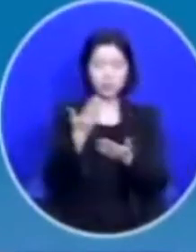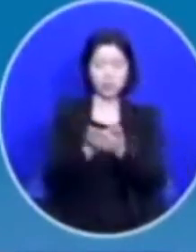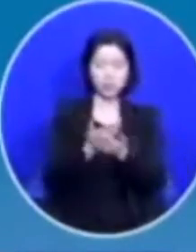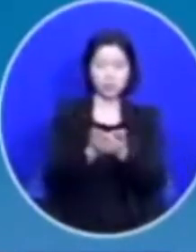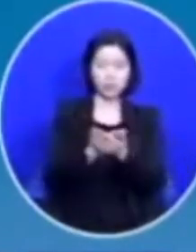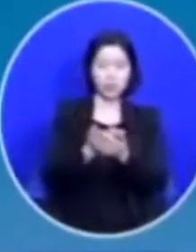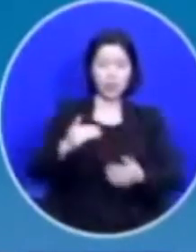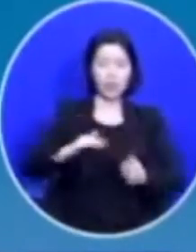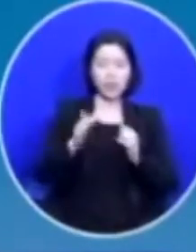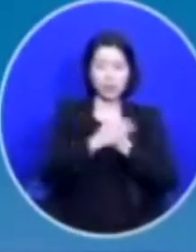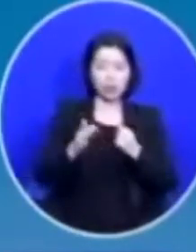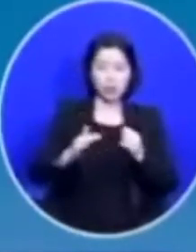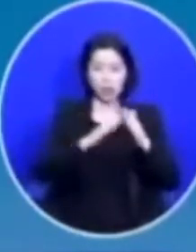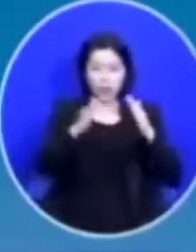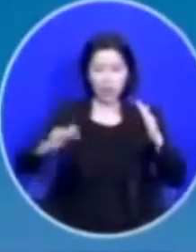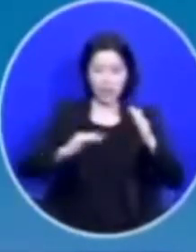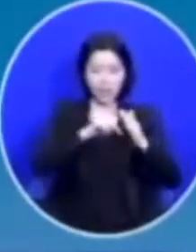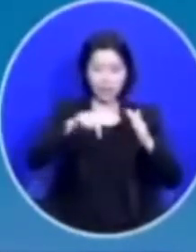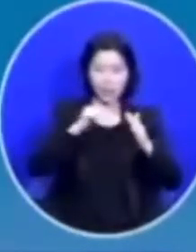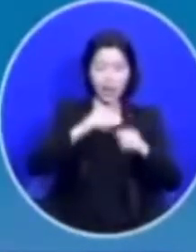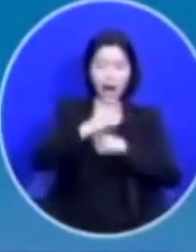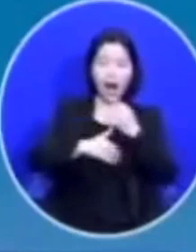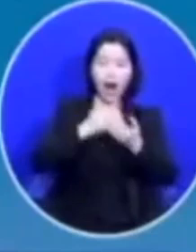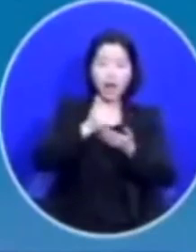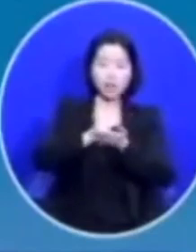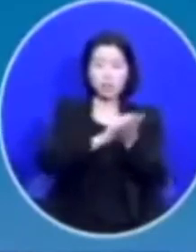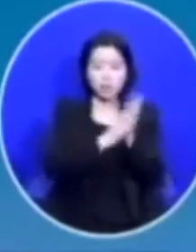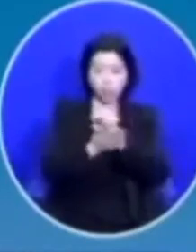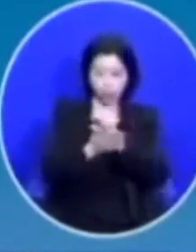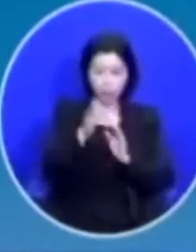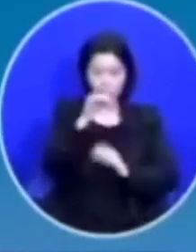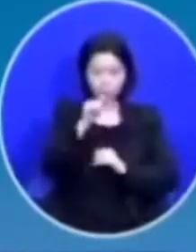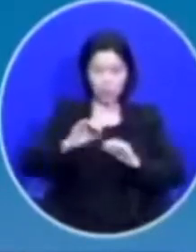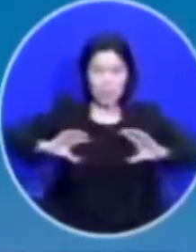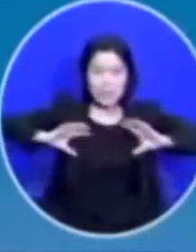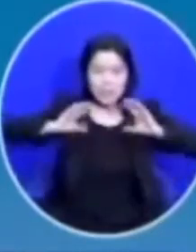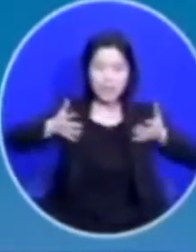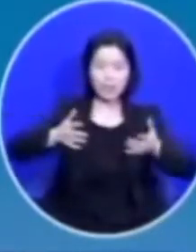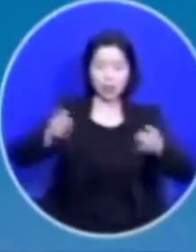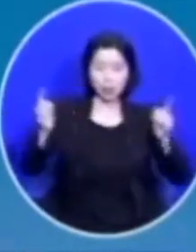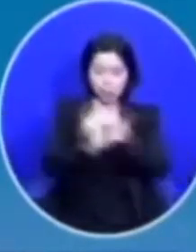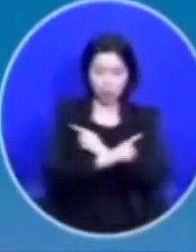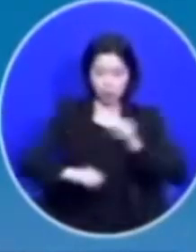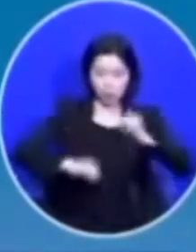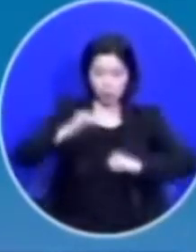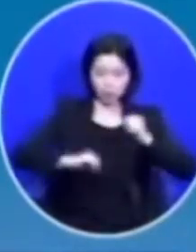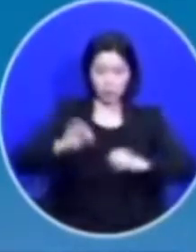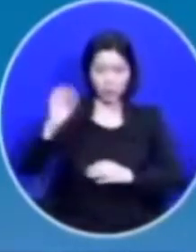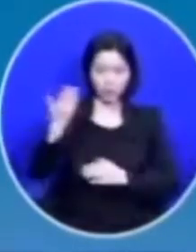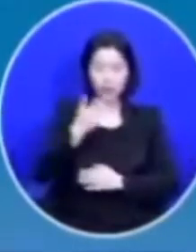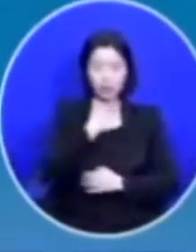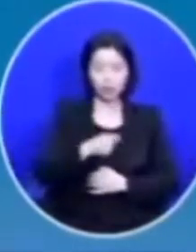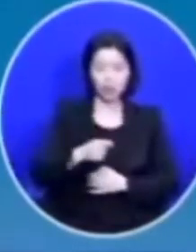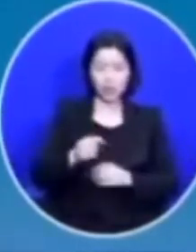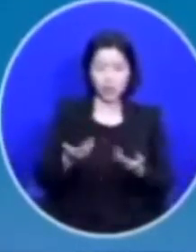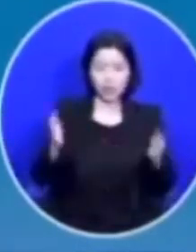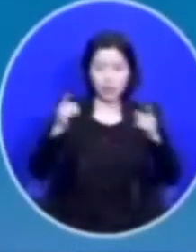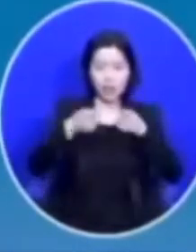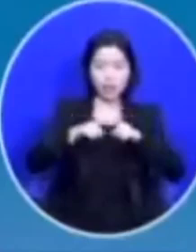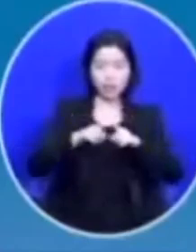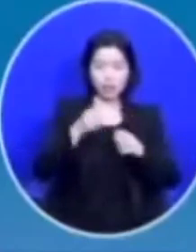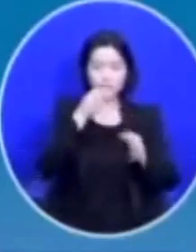그래서 우리 가정 안에 하나님의 변화가 있고 그래서 세상을 바꾸는 역사가 일어날 수 있게 되기를 우리 다같이 통성으로